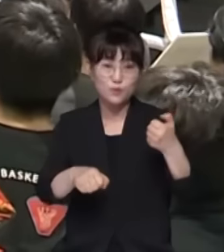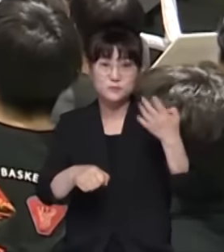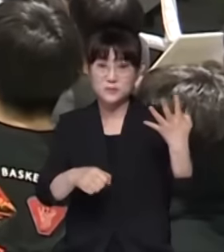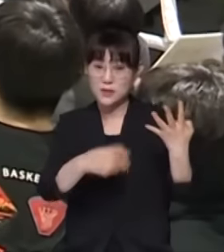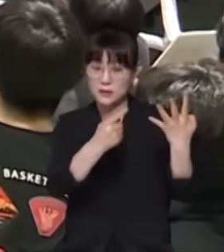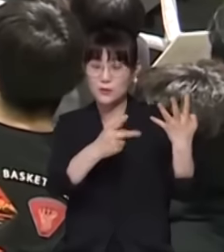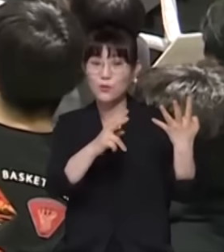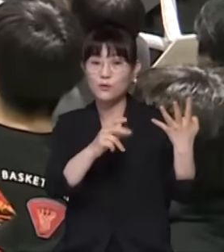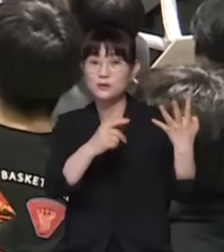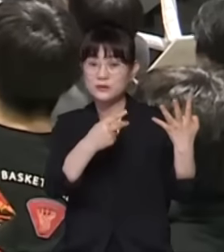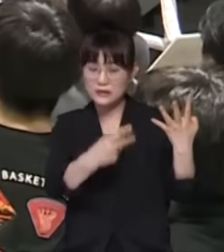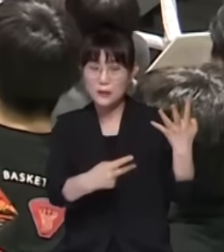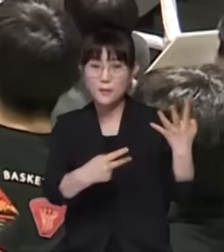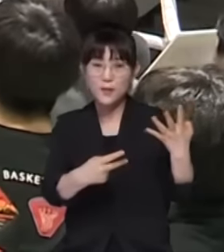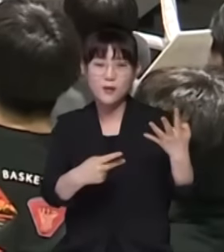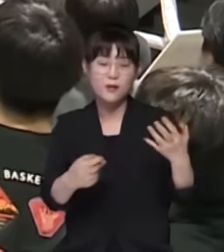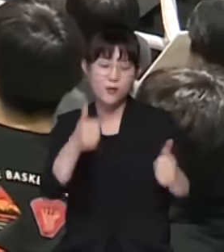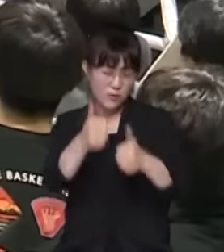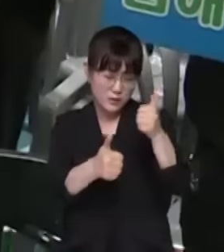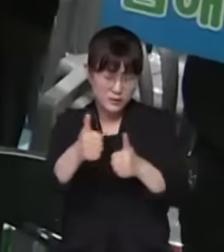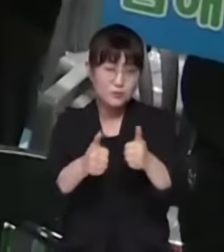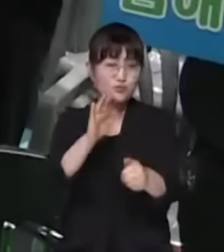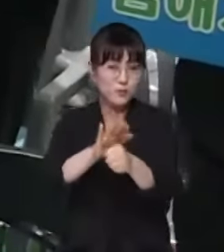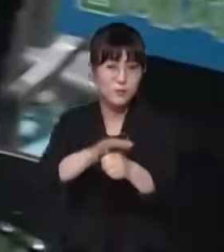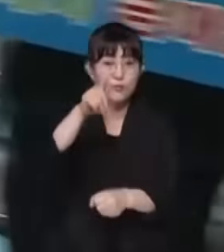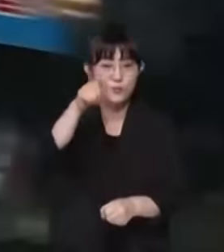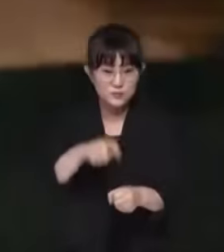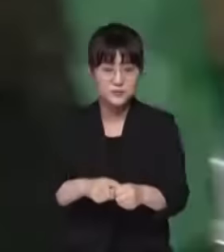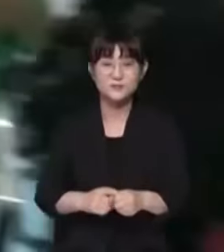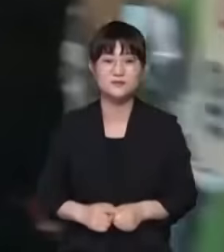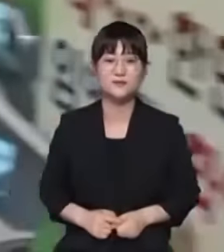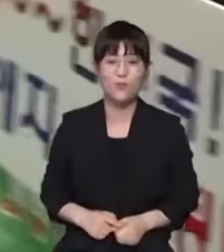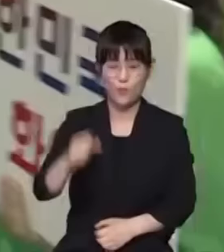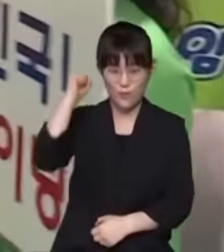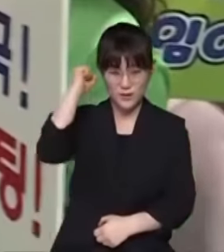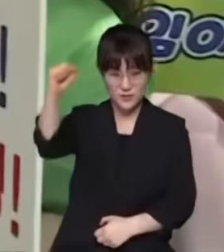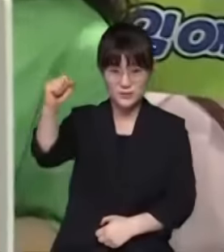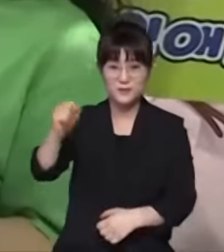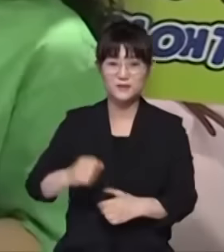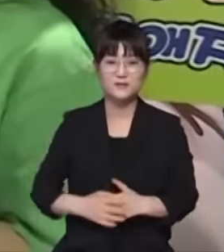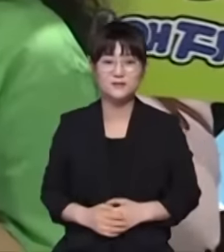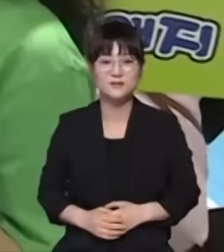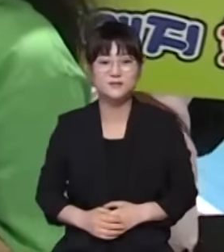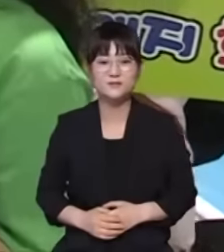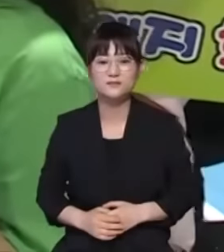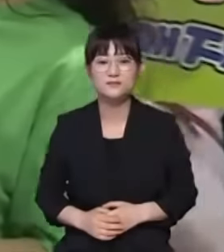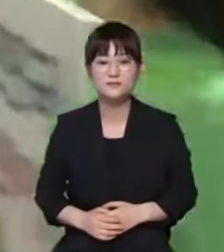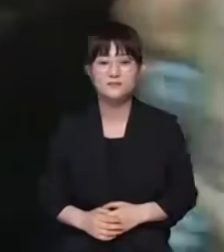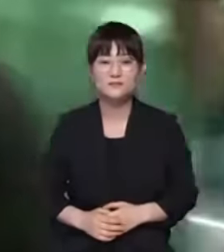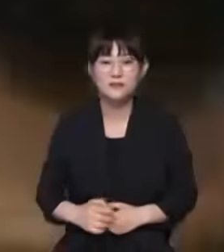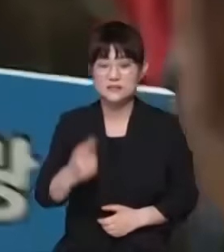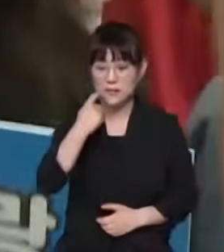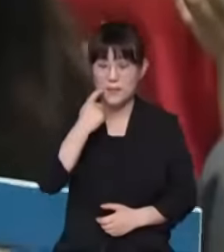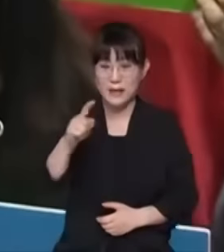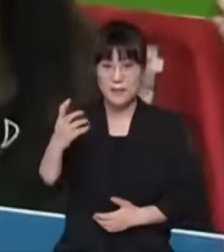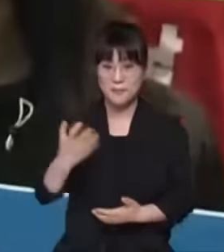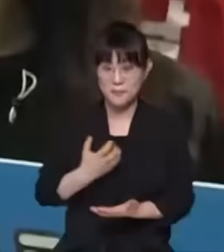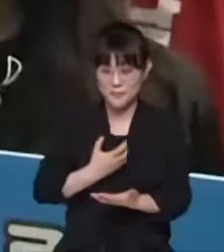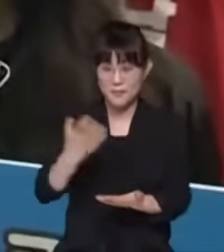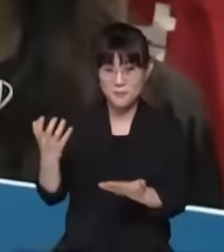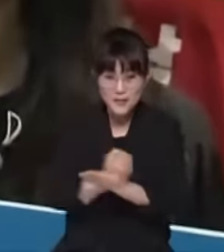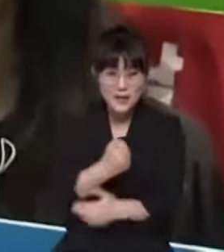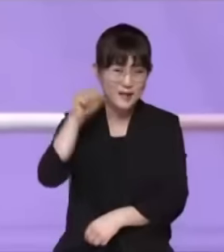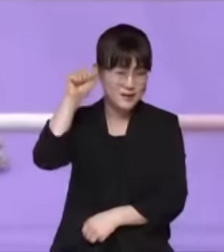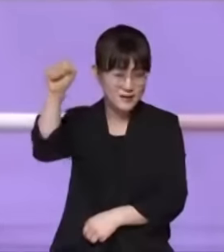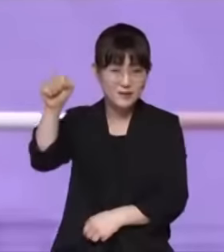54kg급 8강전을 응원하기 위해서입니다. 임혜지! 파이팅! 가지라! 금메달! 금메달!